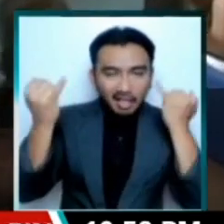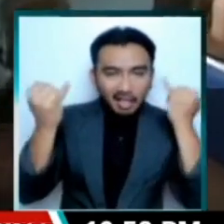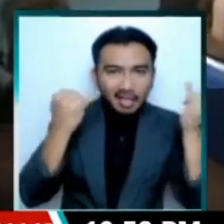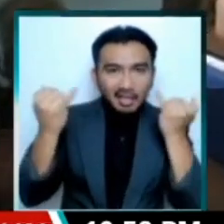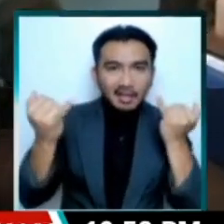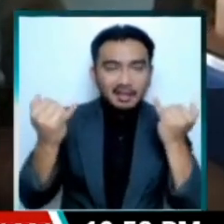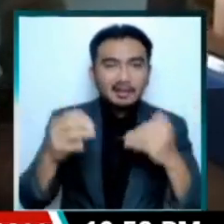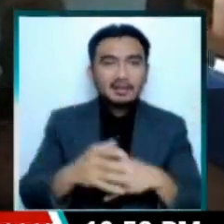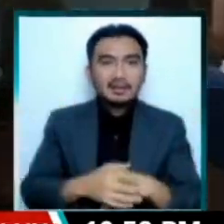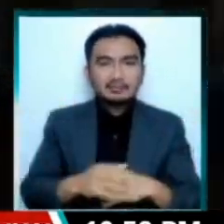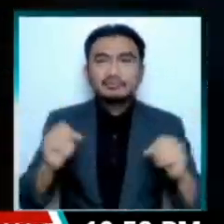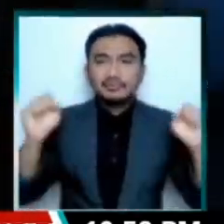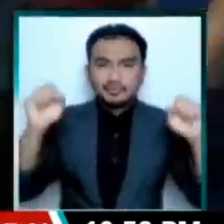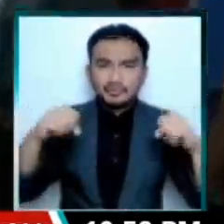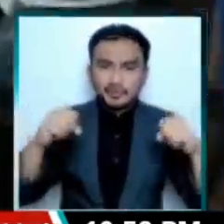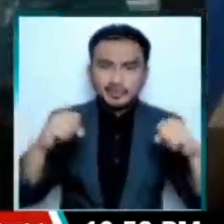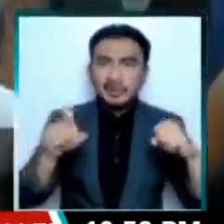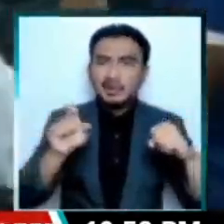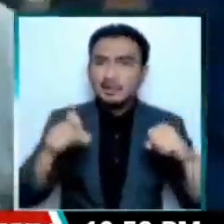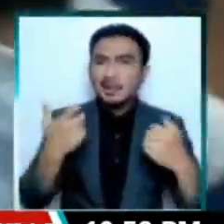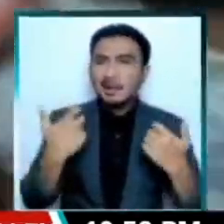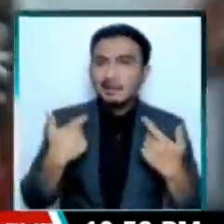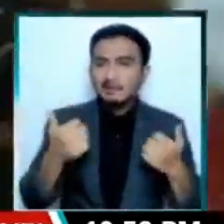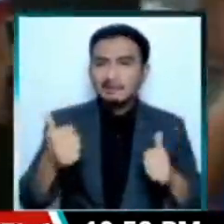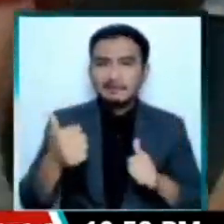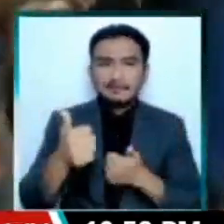agreement, ay sumusunod.